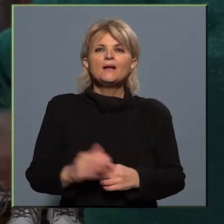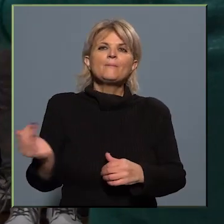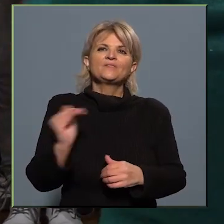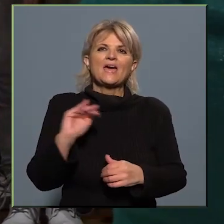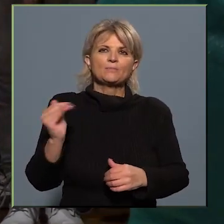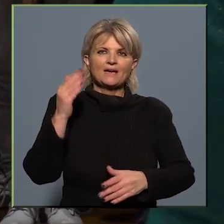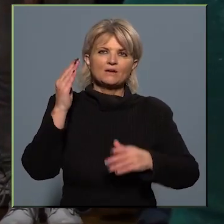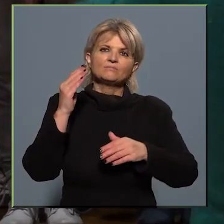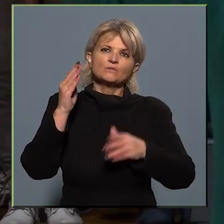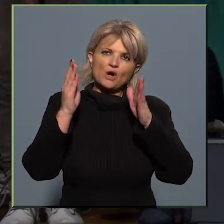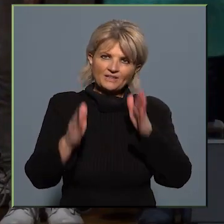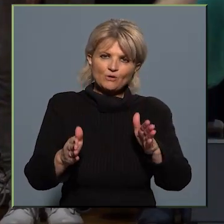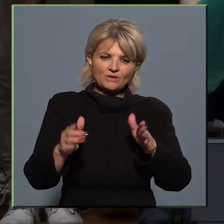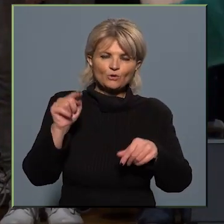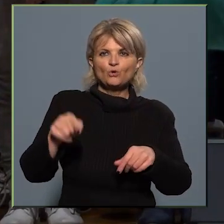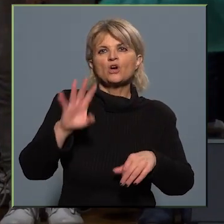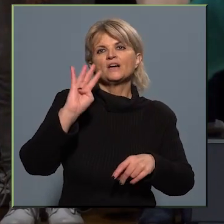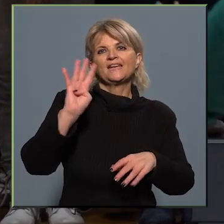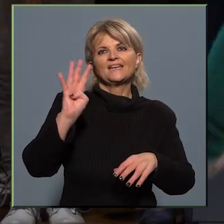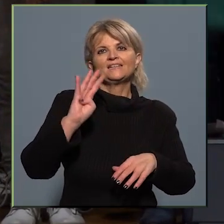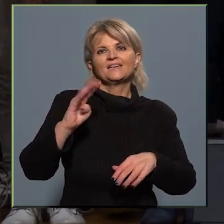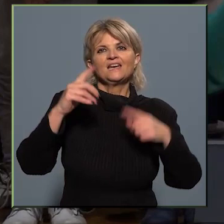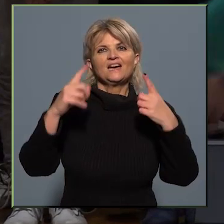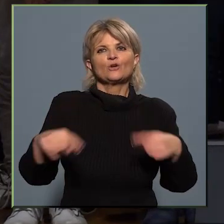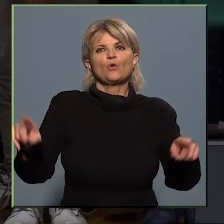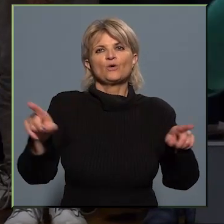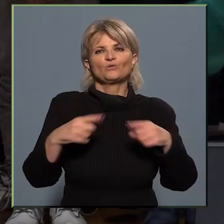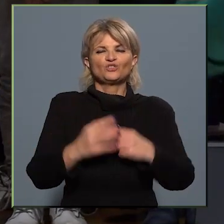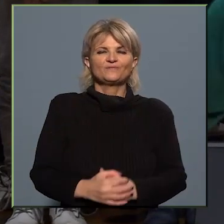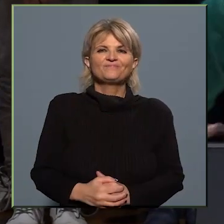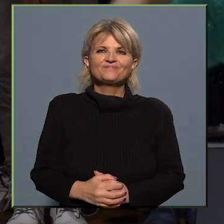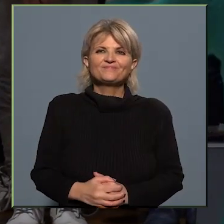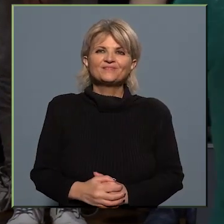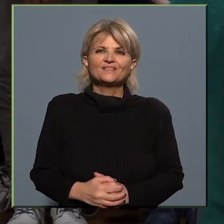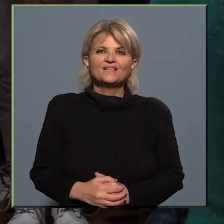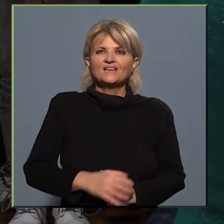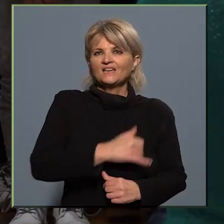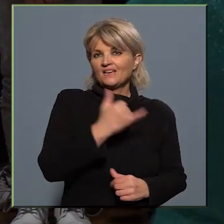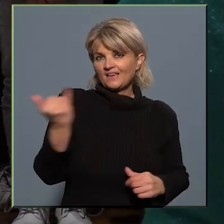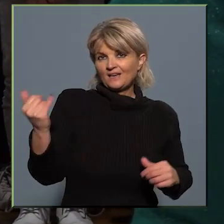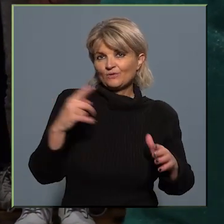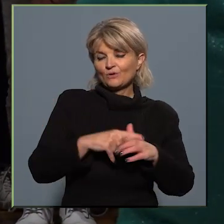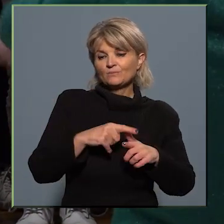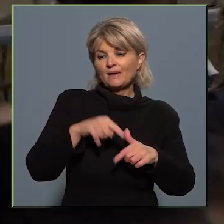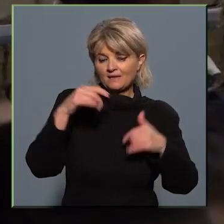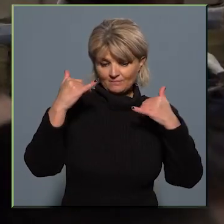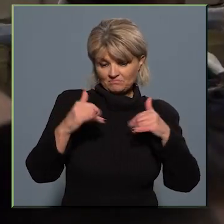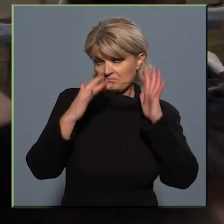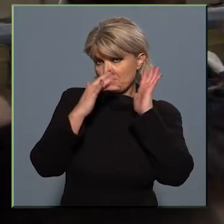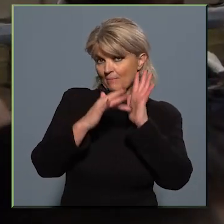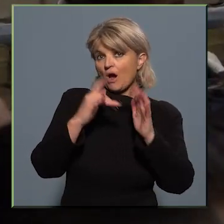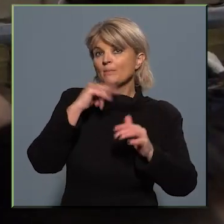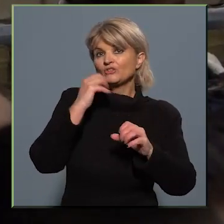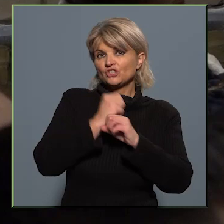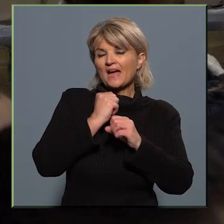kategóriában, úgyhogy ők a negyedik kórus, szóval végülis amit mi csinálunk évközben, azt bemutatjuk ilyenkor a szülőknek, hogy